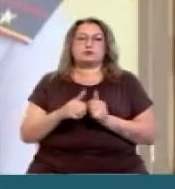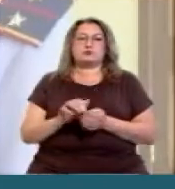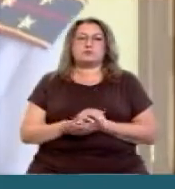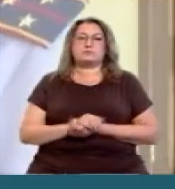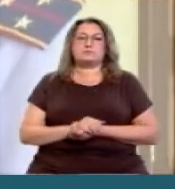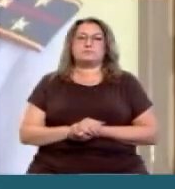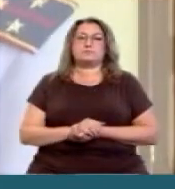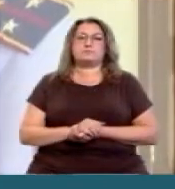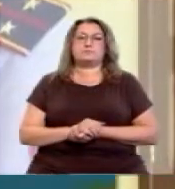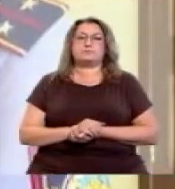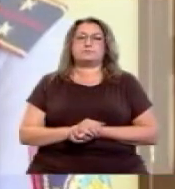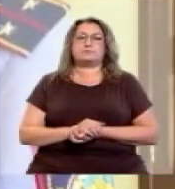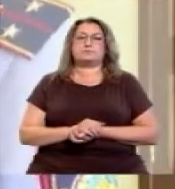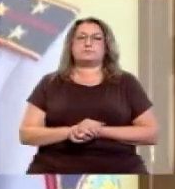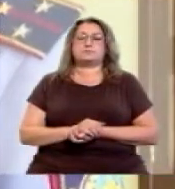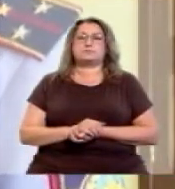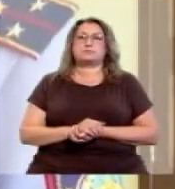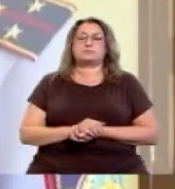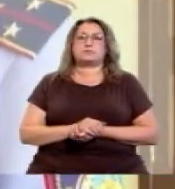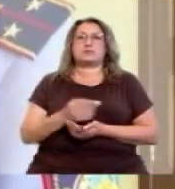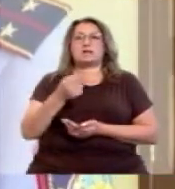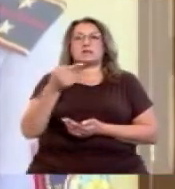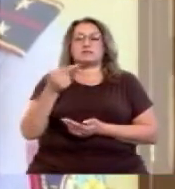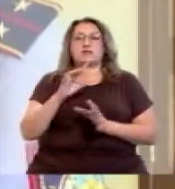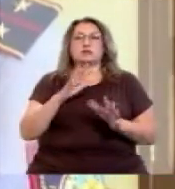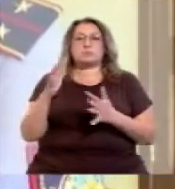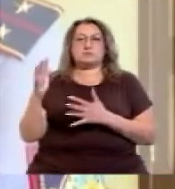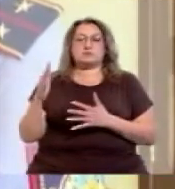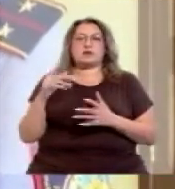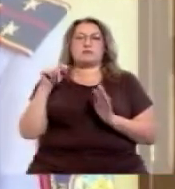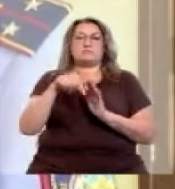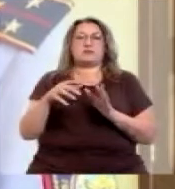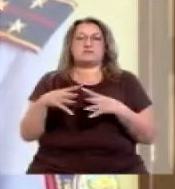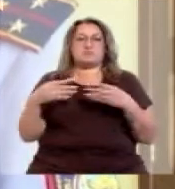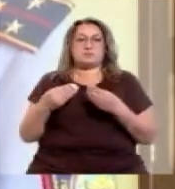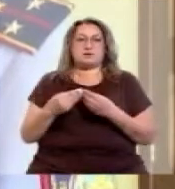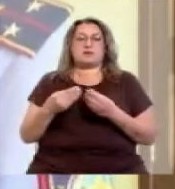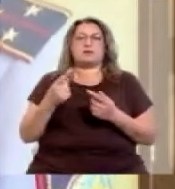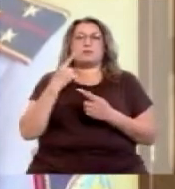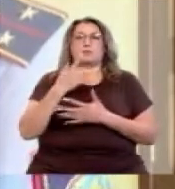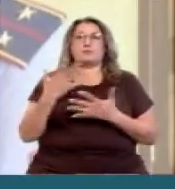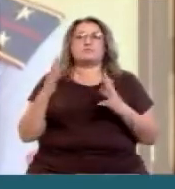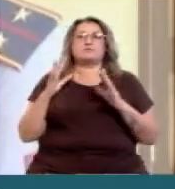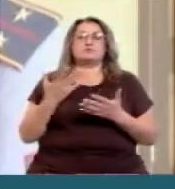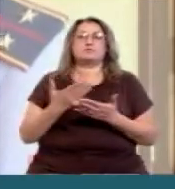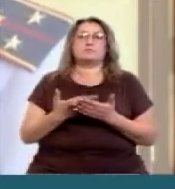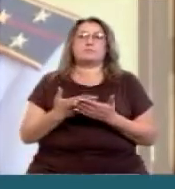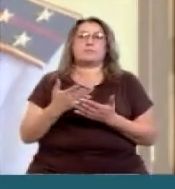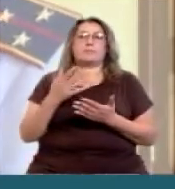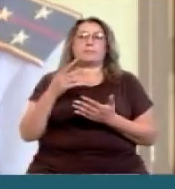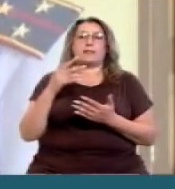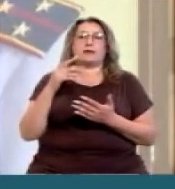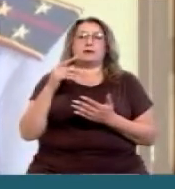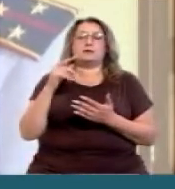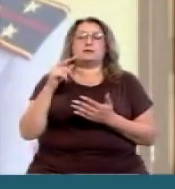В ходе семинара я выявила, что отбасыда болатын келеңсіз оқиғалар көп жағдайда біздің жұмысымызға тікелей қатысты болып